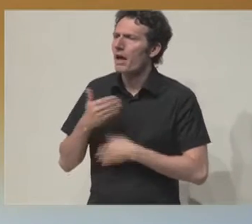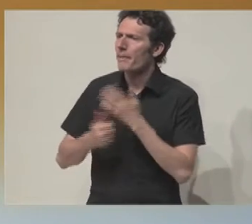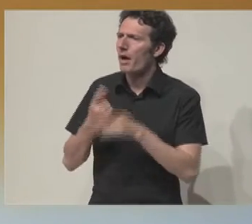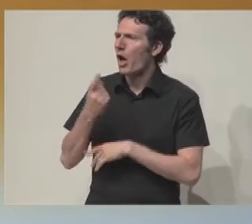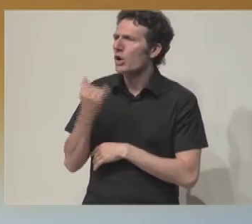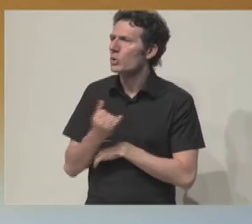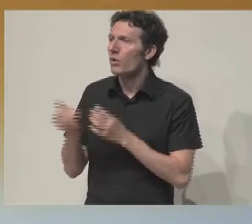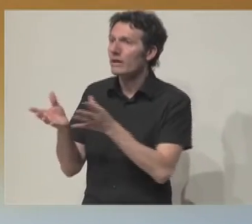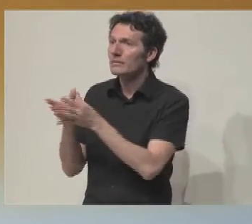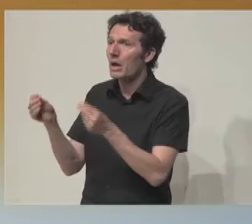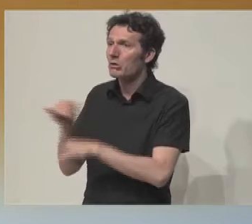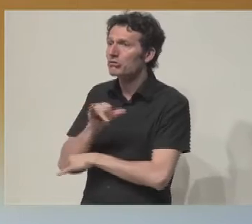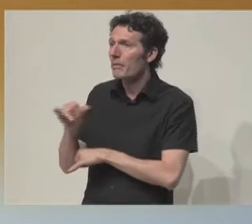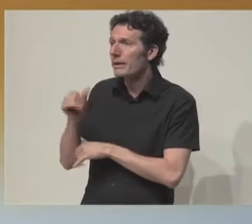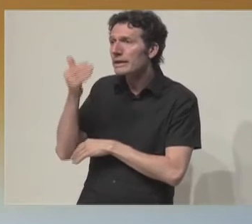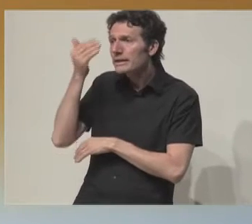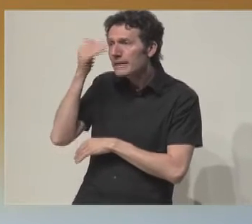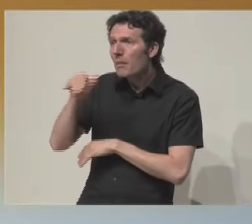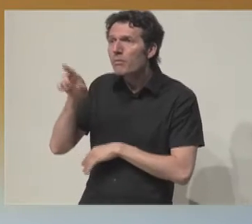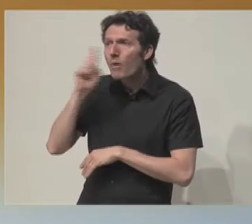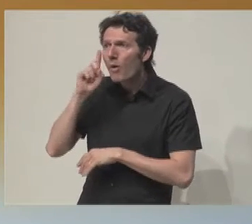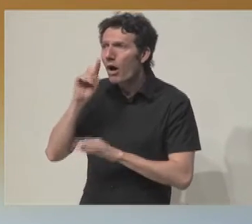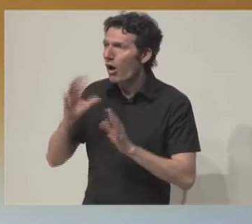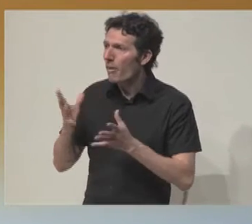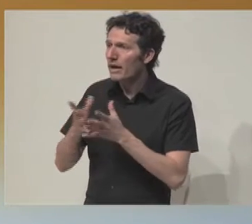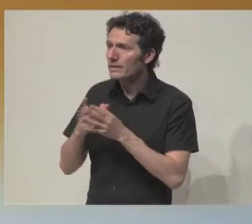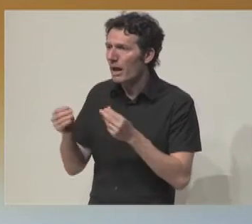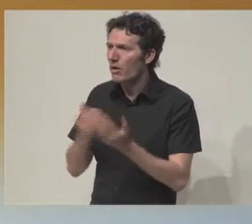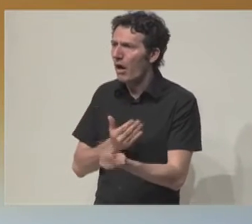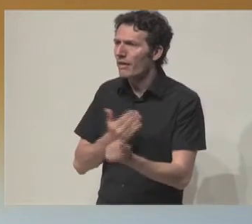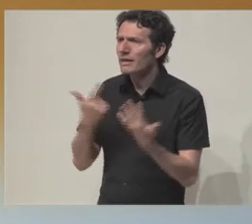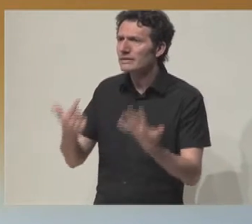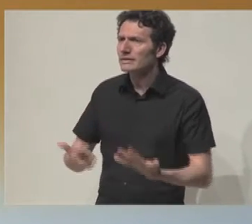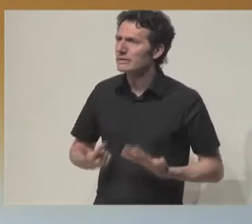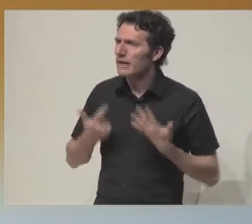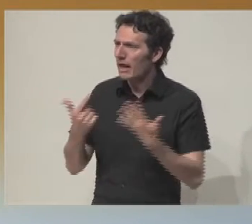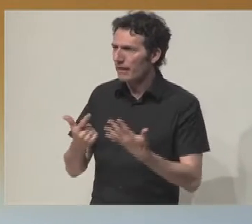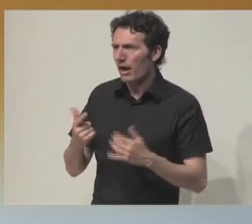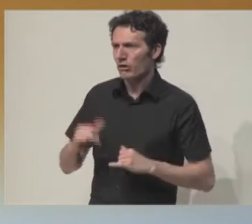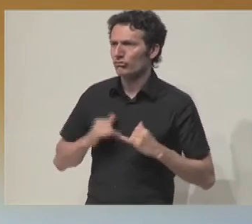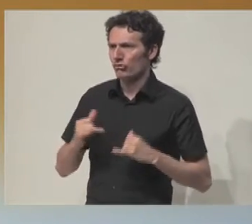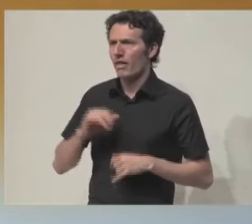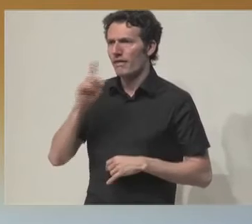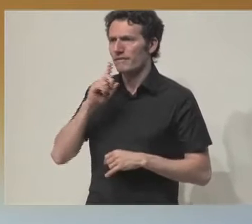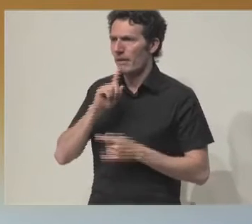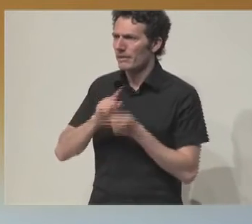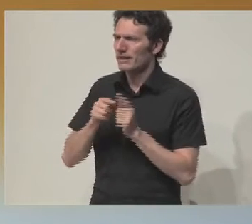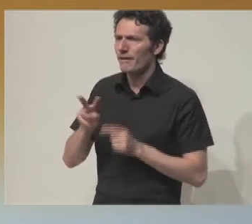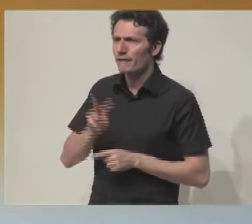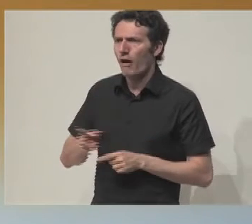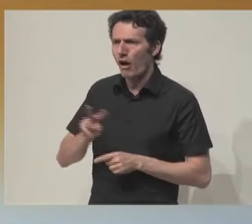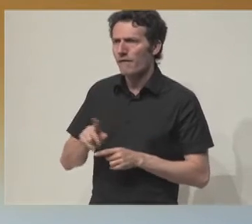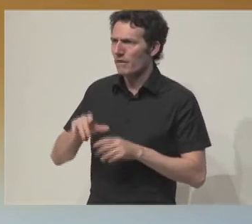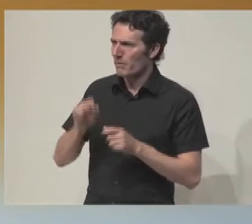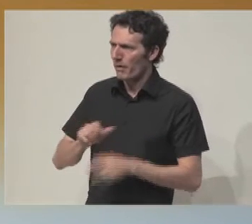il a disparu on n'a jamais su ni pourquoi ni comment il a fallu attendre sept ans pour que la jeune femme soit déclarée veuve et qu'elle puisse à